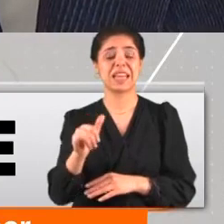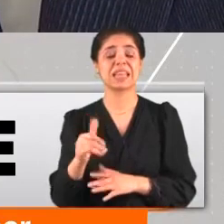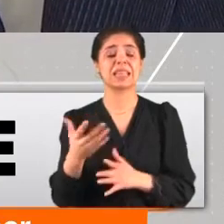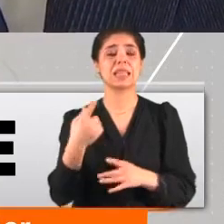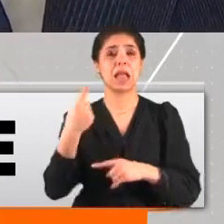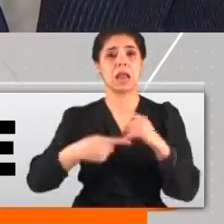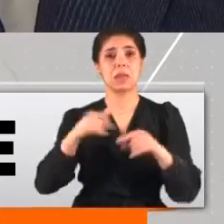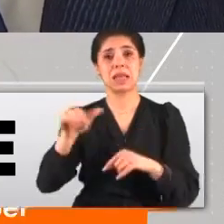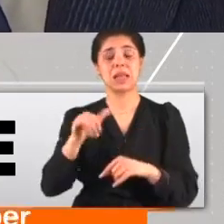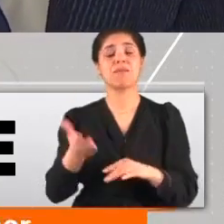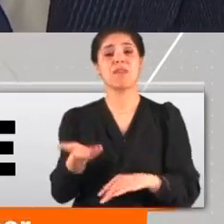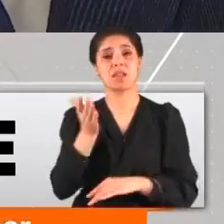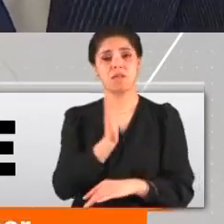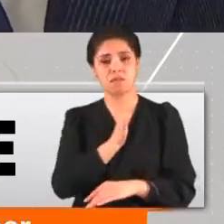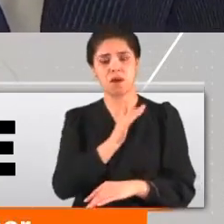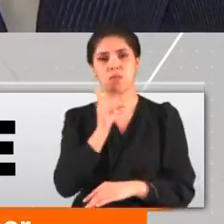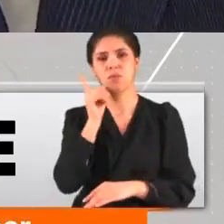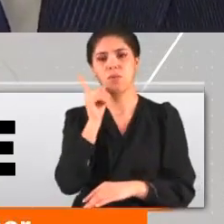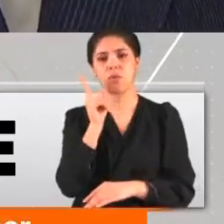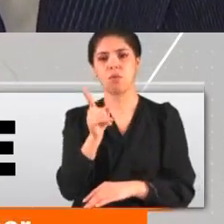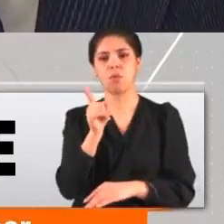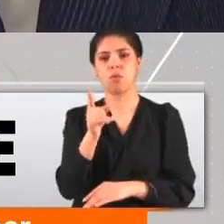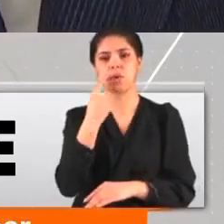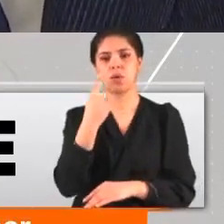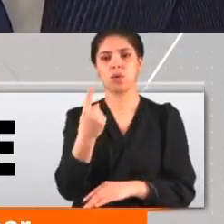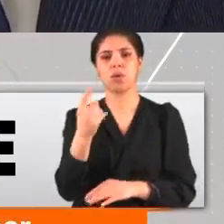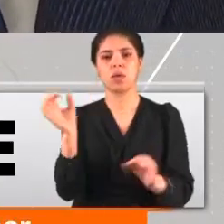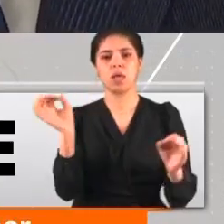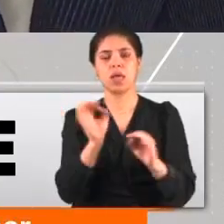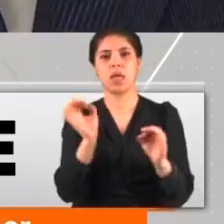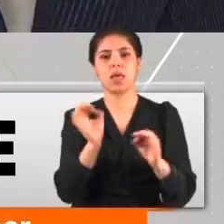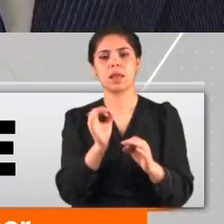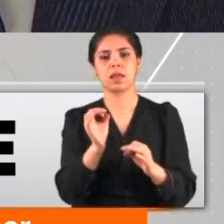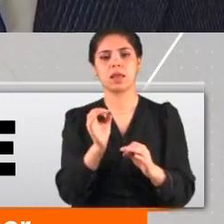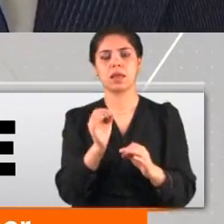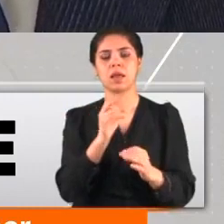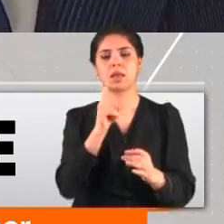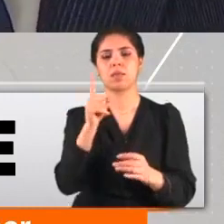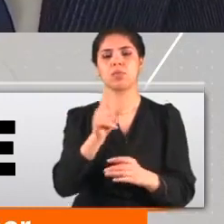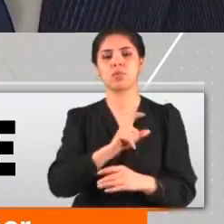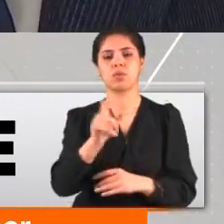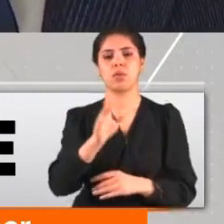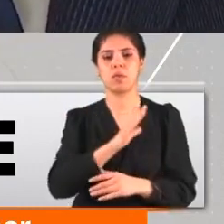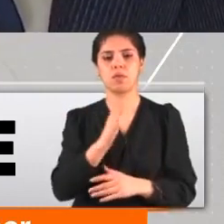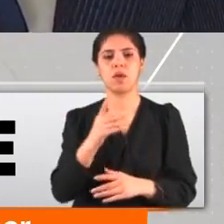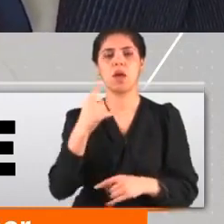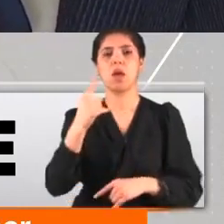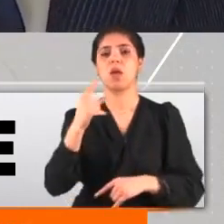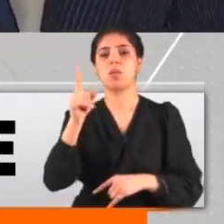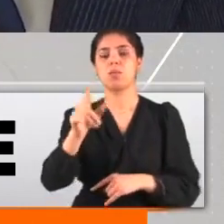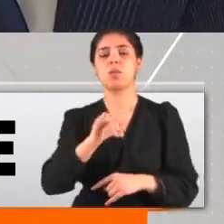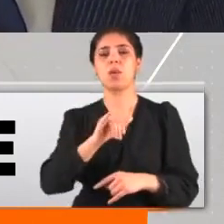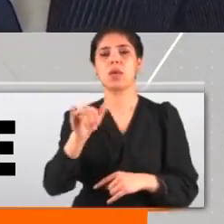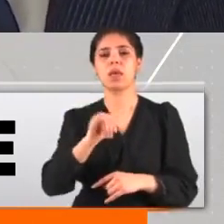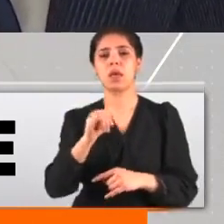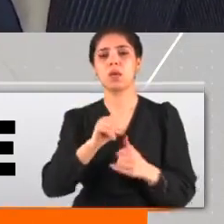yakınıysa, birinci derece yakınıysa ona göre en erken sürede sonuç alabiliyoruz. Ama yakınlık derece